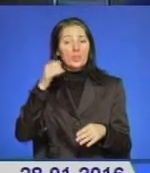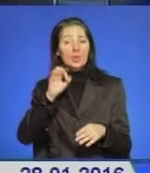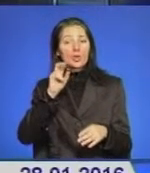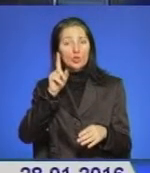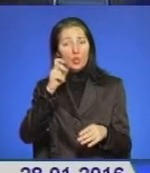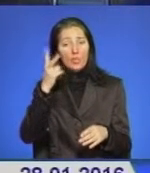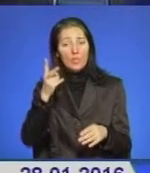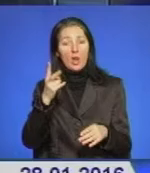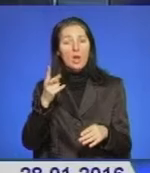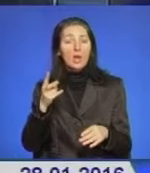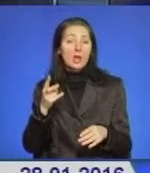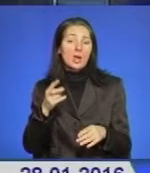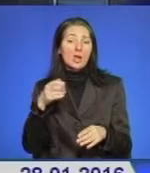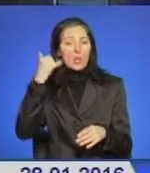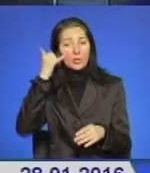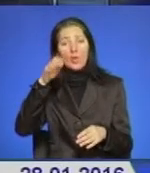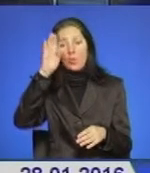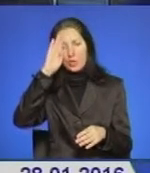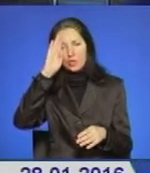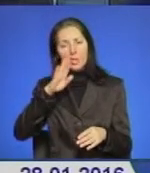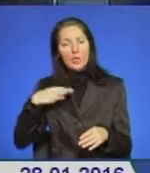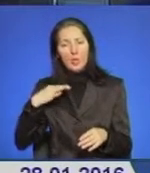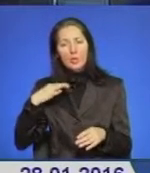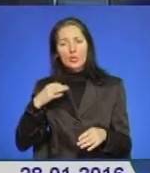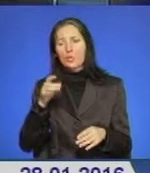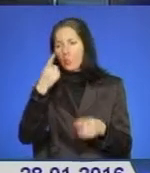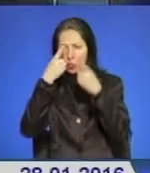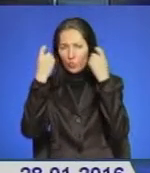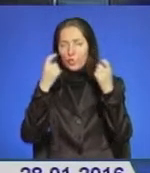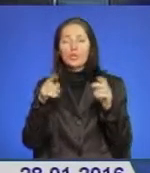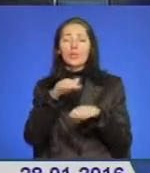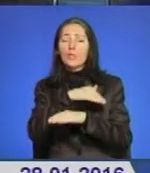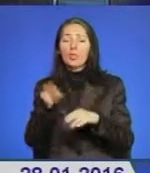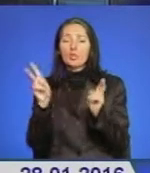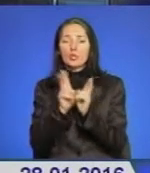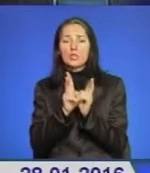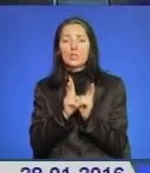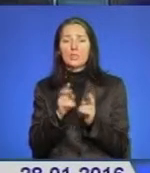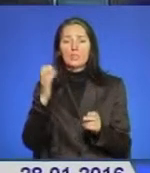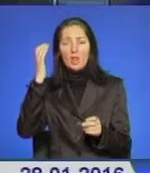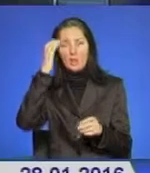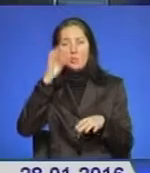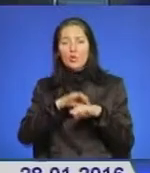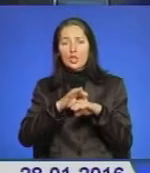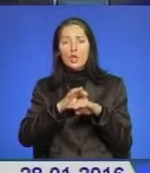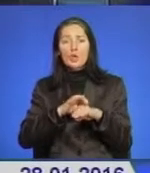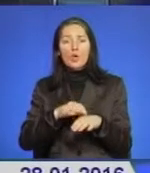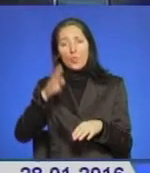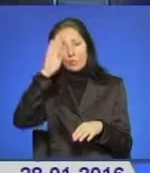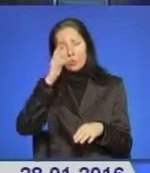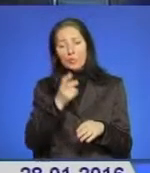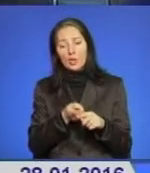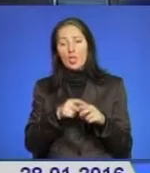поліції від небайдужого мешканця обласного центру. Той повідомив, що на вулиці зустрів темношкіру іноземця, який шукає притулку на ніч.